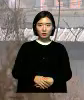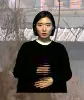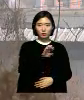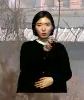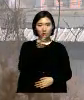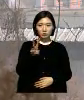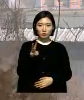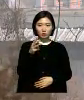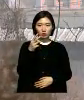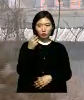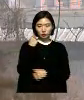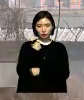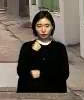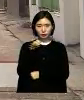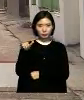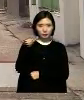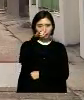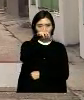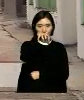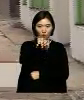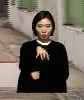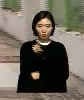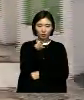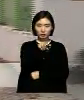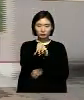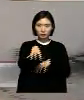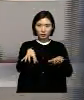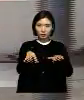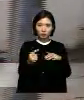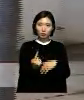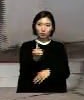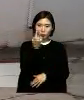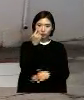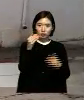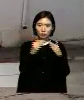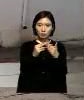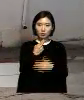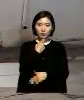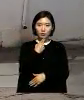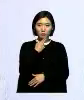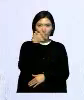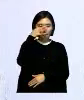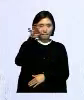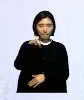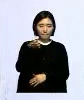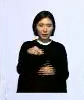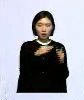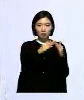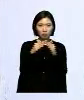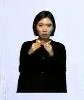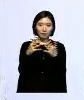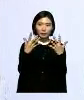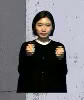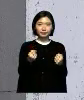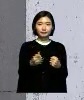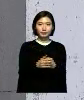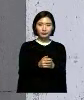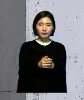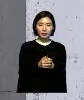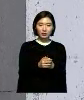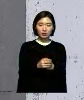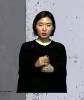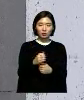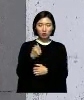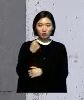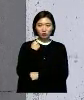포천 군 비행장 인근의 한 마을입니다. 높은 건물 하나 없고 허름한 주택이 즐비합니다.